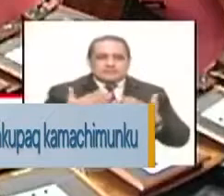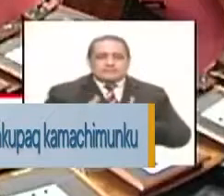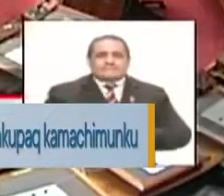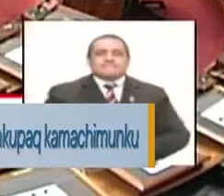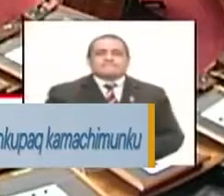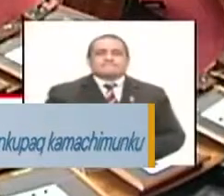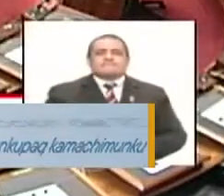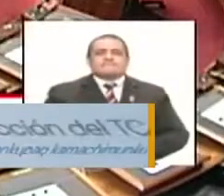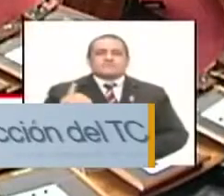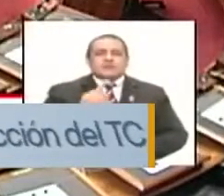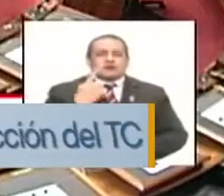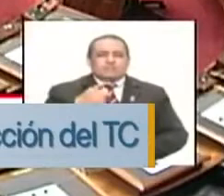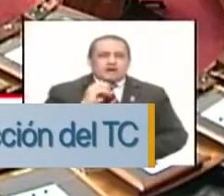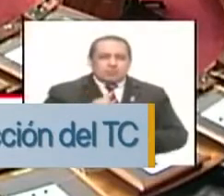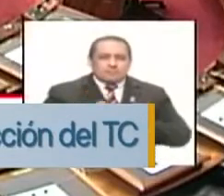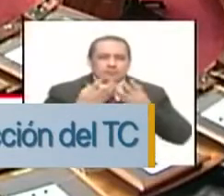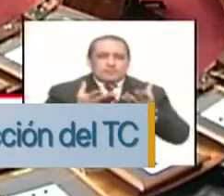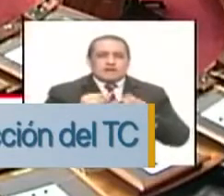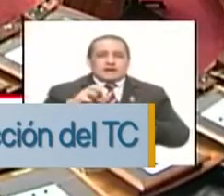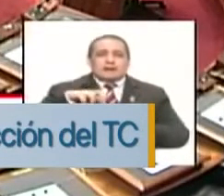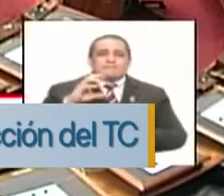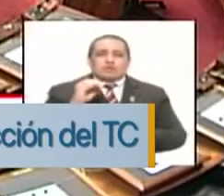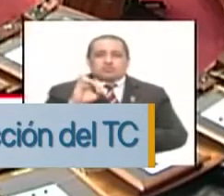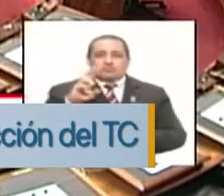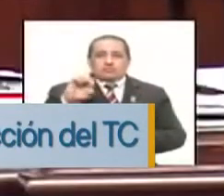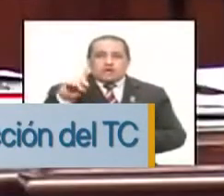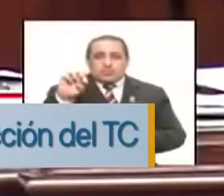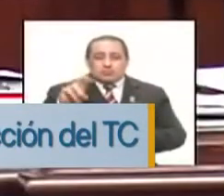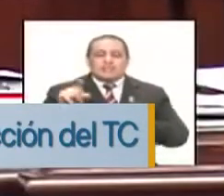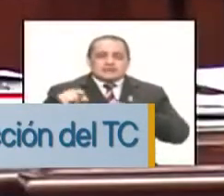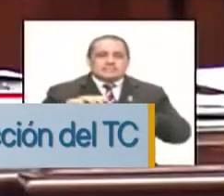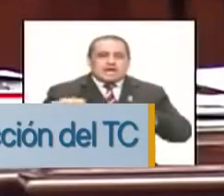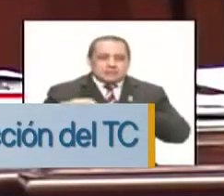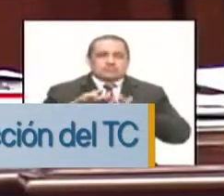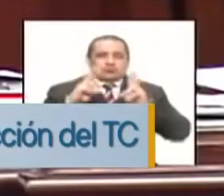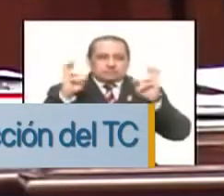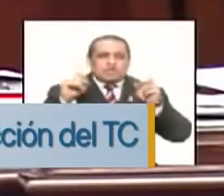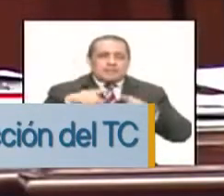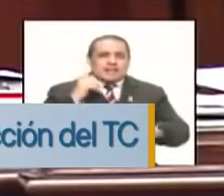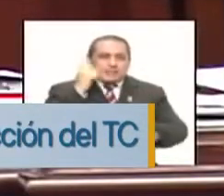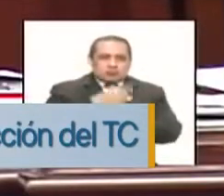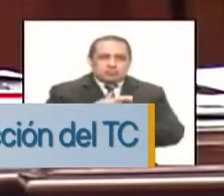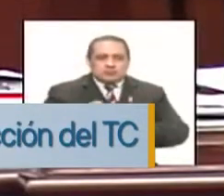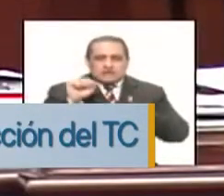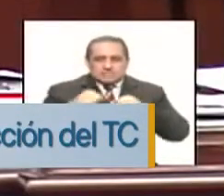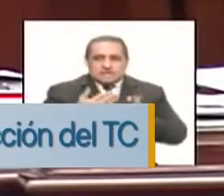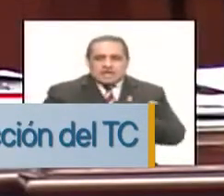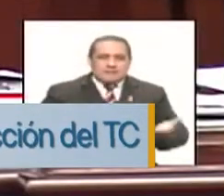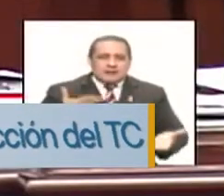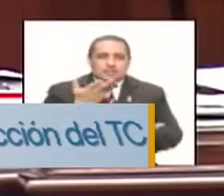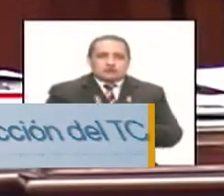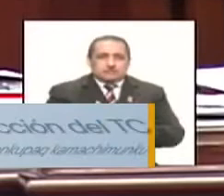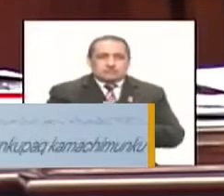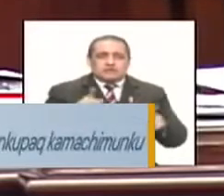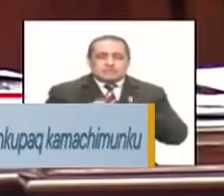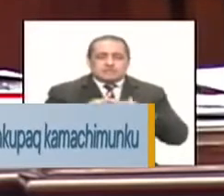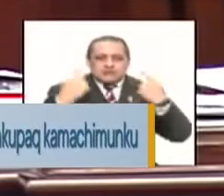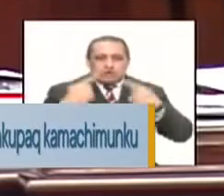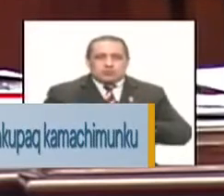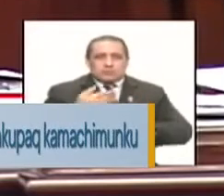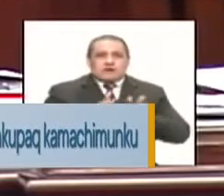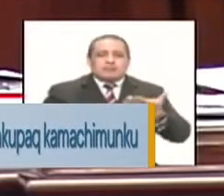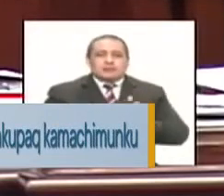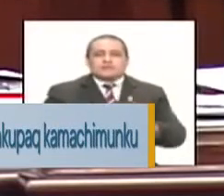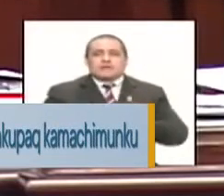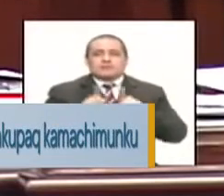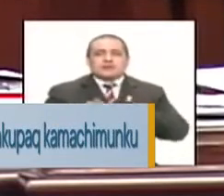kamachiita solo para comunicarles willamunallaypaq procuradurmi llamkaykunata hispichichkanña chaynapi kay acciones legales